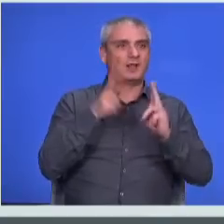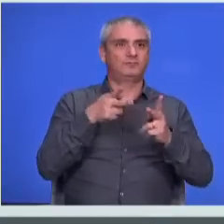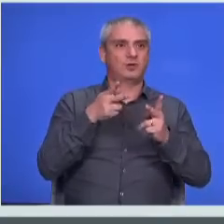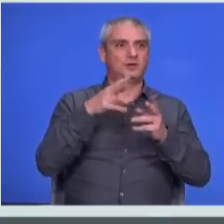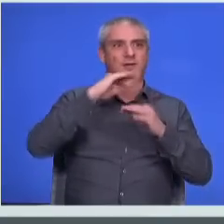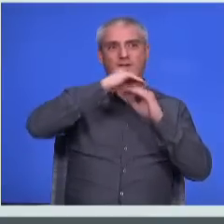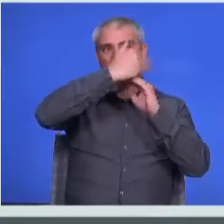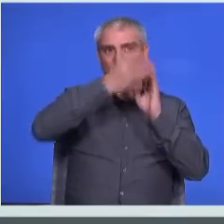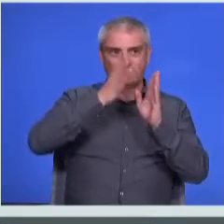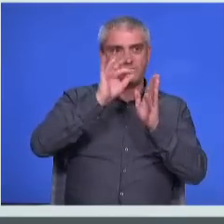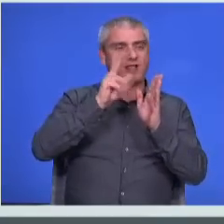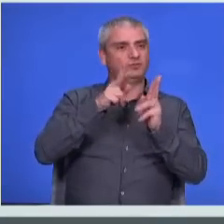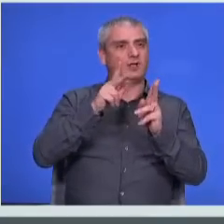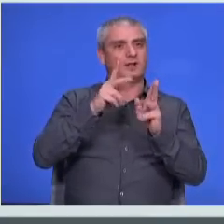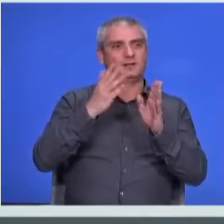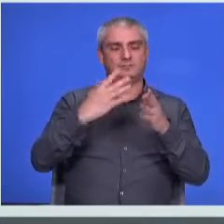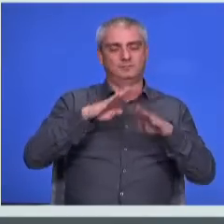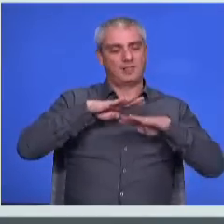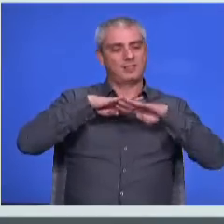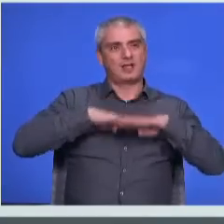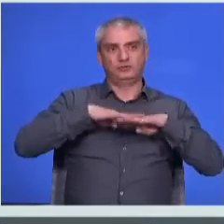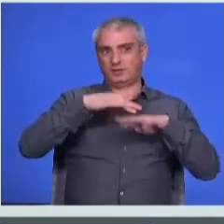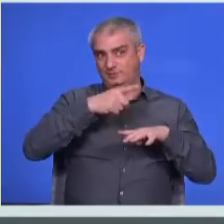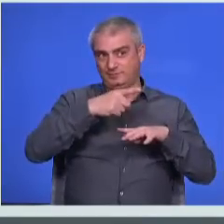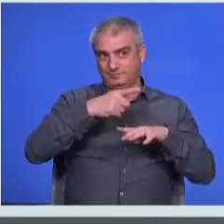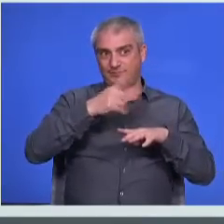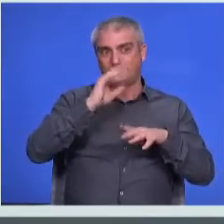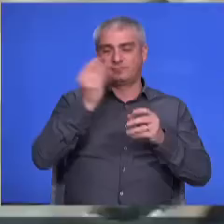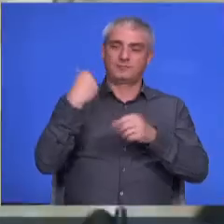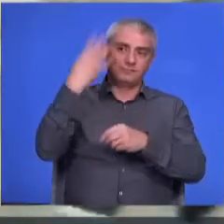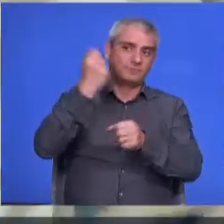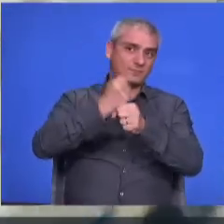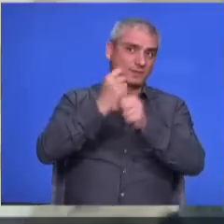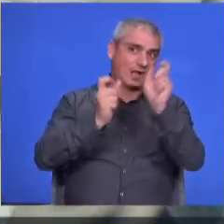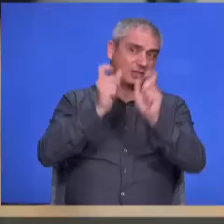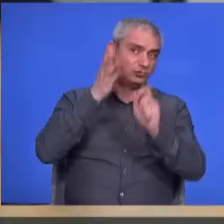floating facility at the fjord and to be able to staff it and all those things.